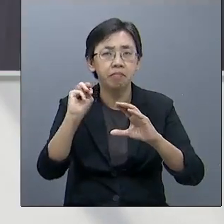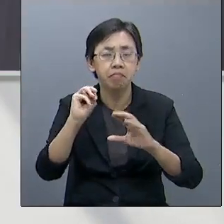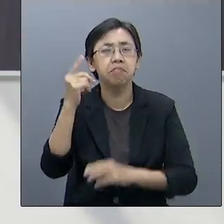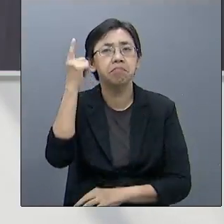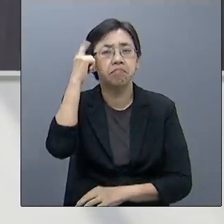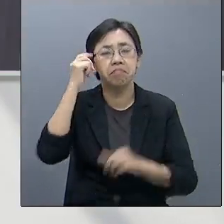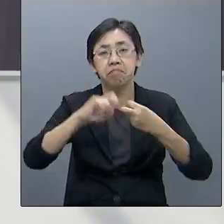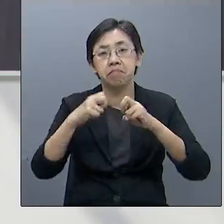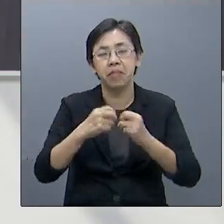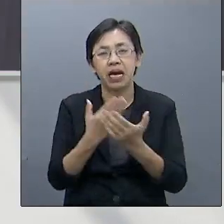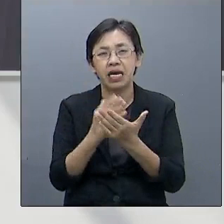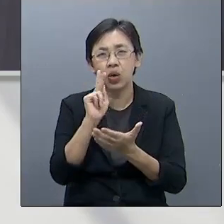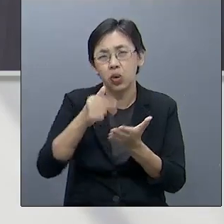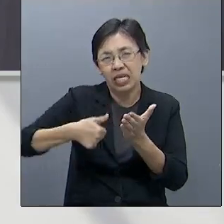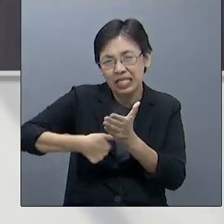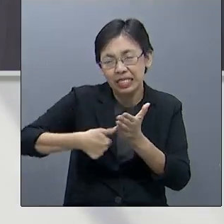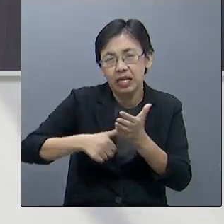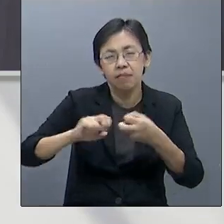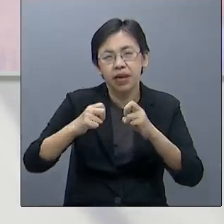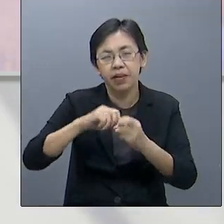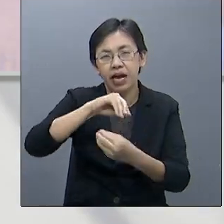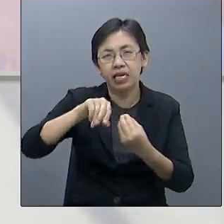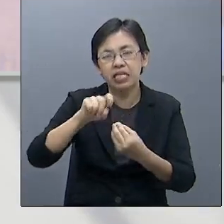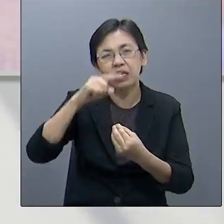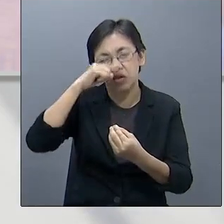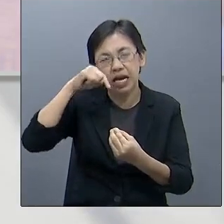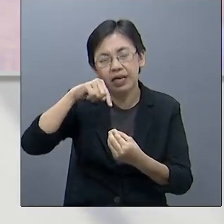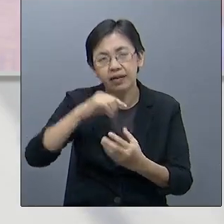านี้ค่ะคือความเปราะบางที่ซ่อนอยู่ในระบบเศรษฐกิจไทยนะค